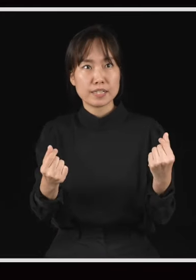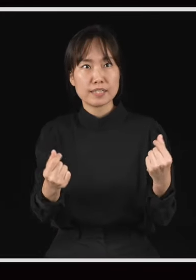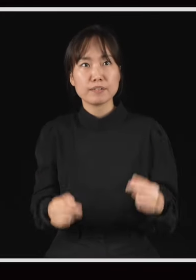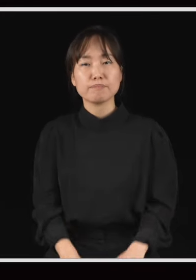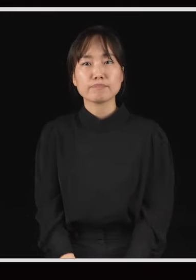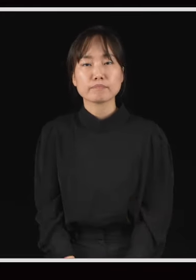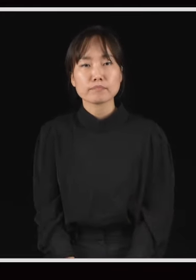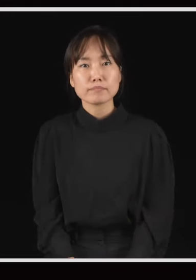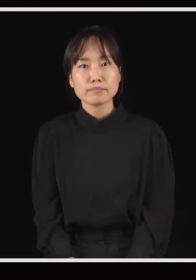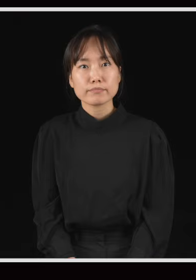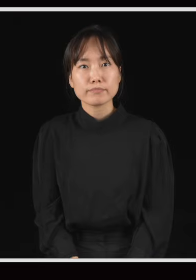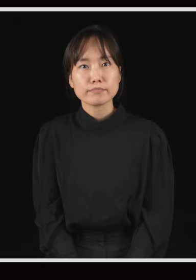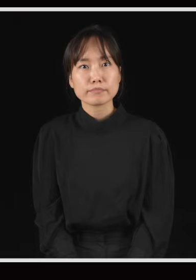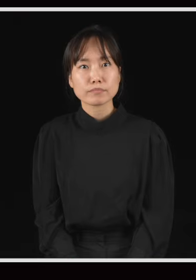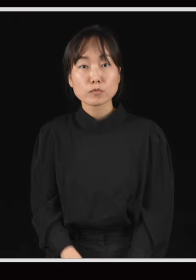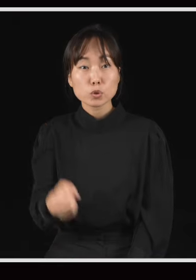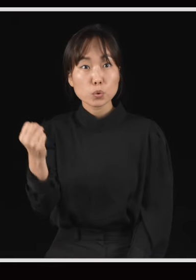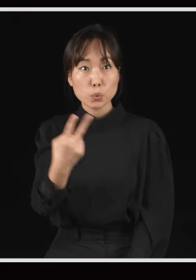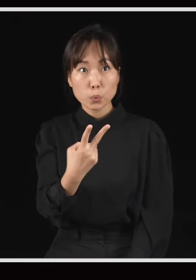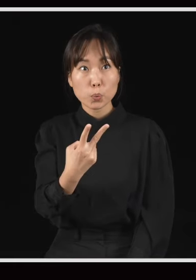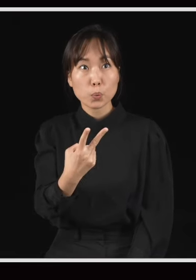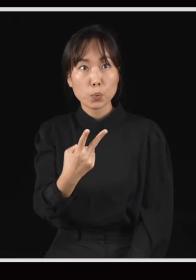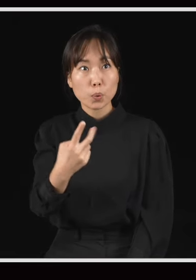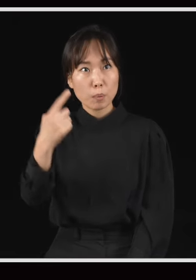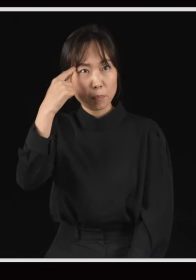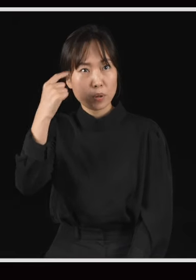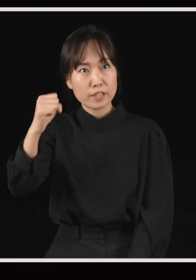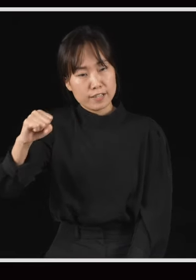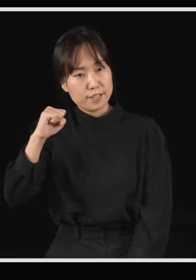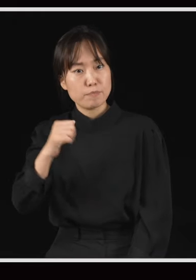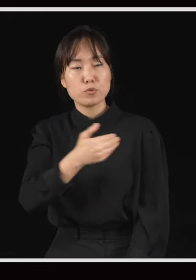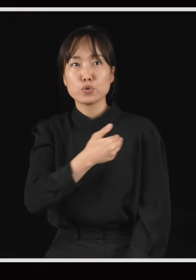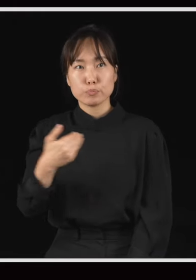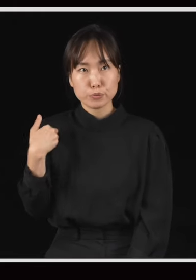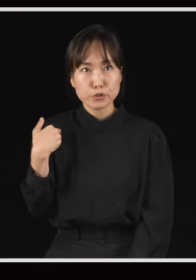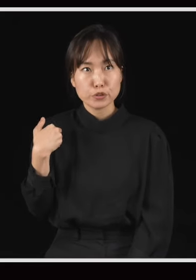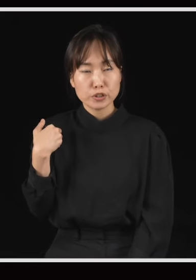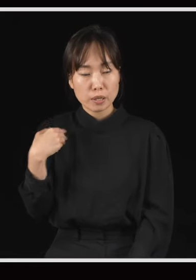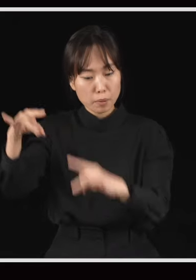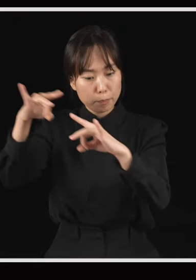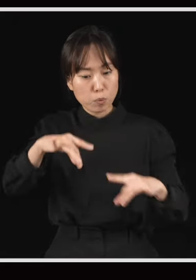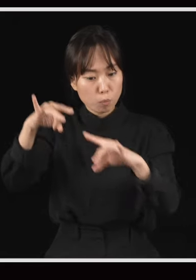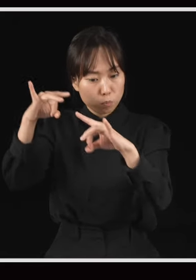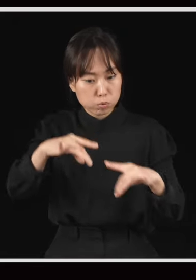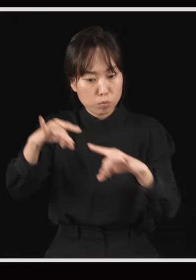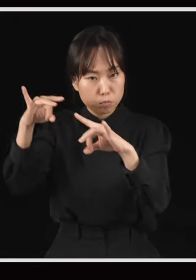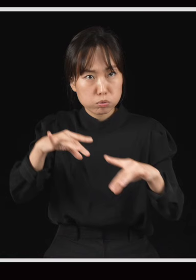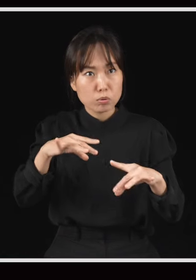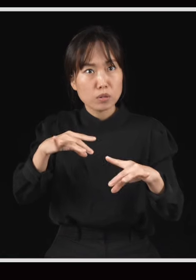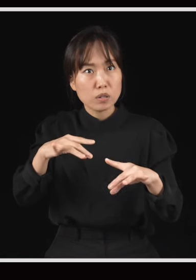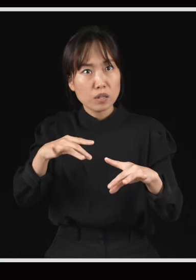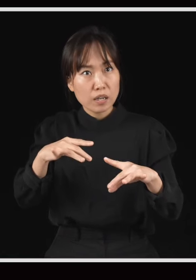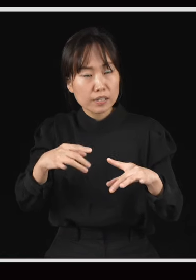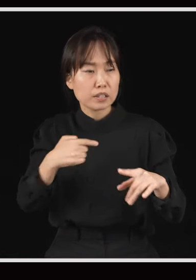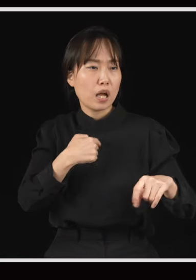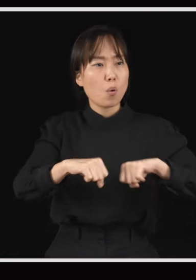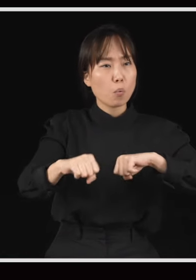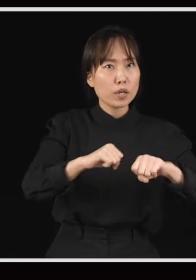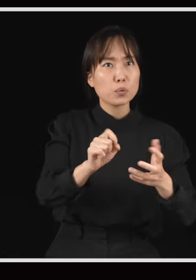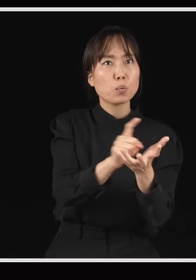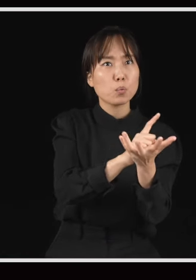보시면 됩니다. 그리고 머리로 들어오는 자극도 예비능이 많은 상태에서는 내가 여러 가지 활동, 사회 활동도 하고